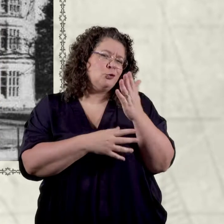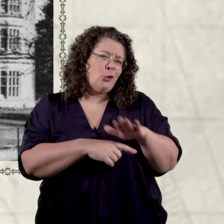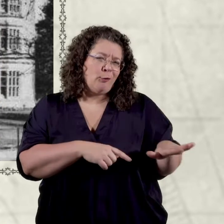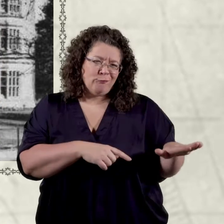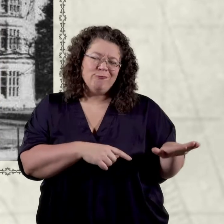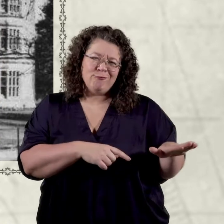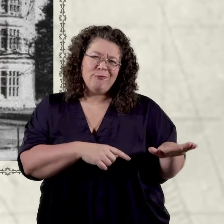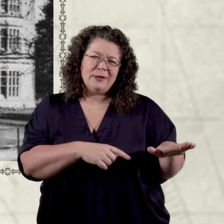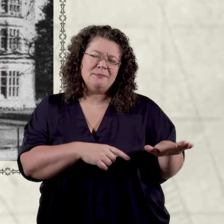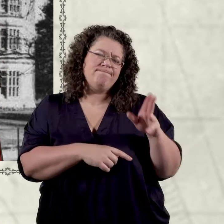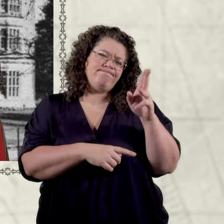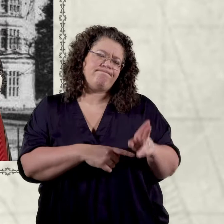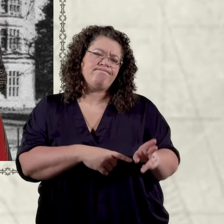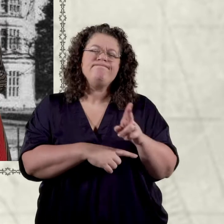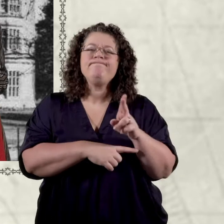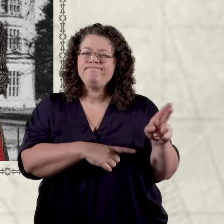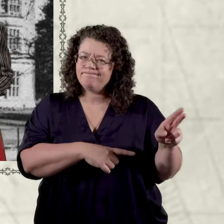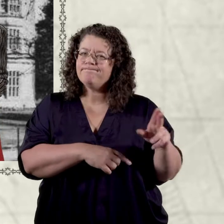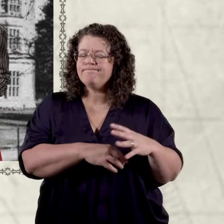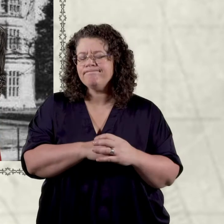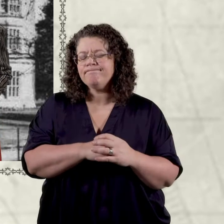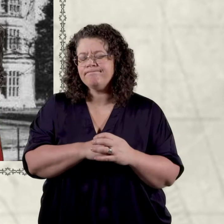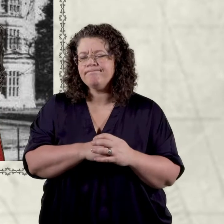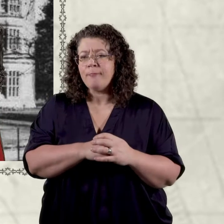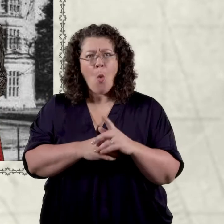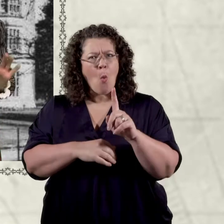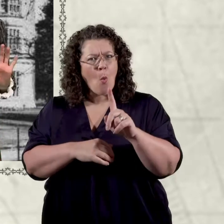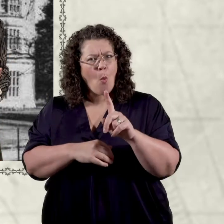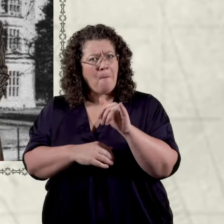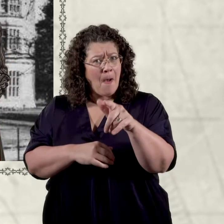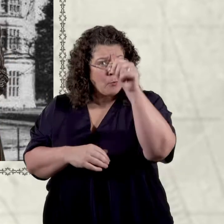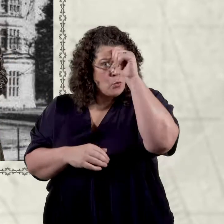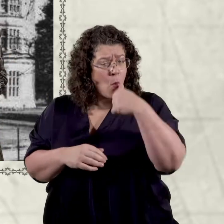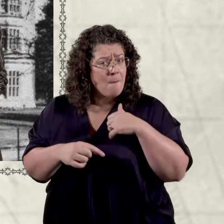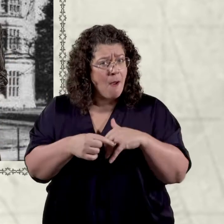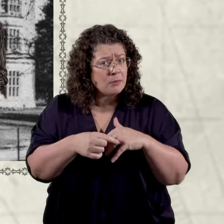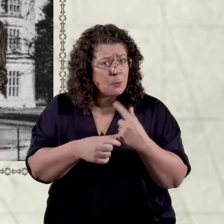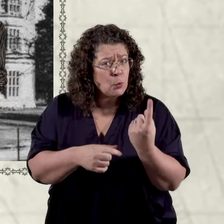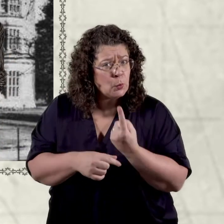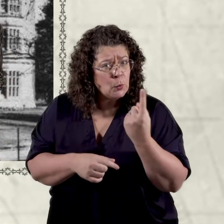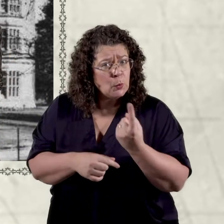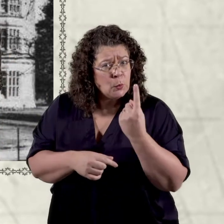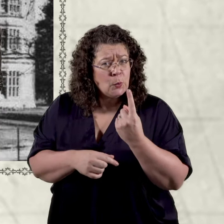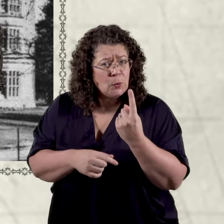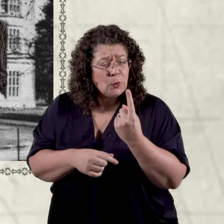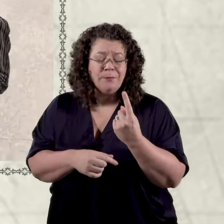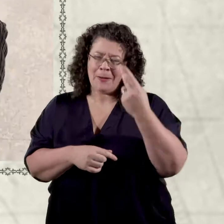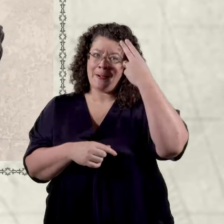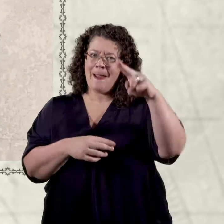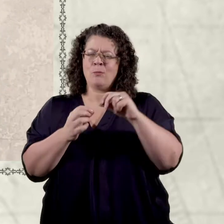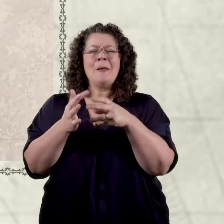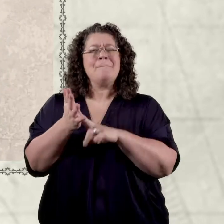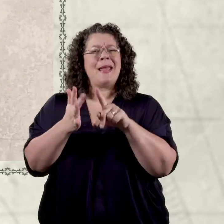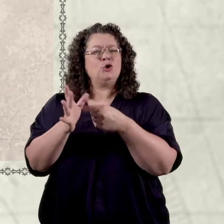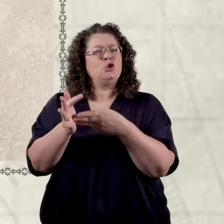Daliwch ymlaen. Efallai byddwch chi'n gwybod pwy oedd yn ngŵr i. Ei enw oedd Benjamin Hall,